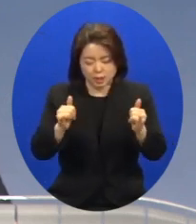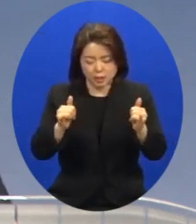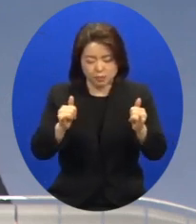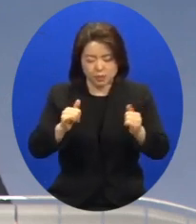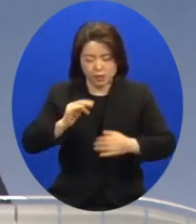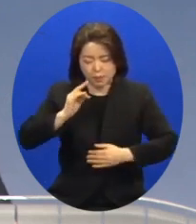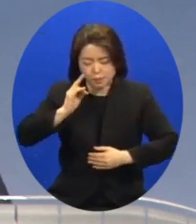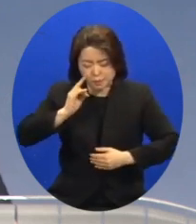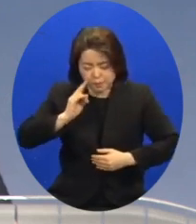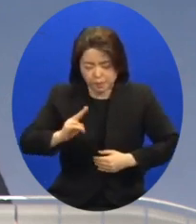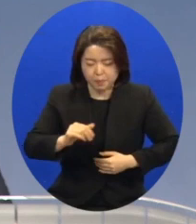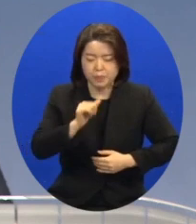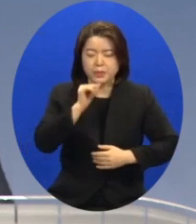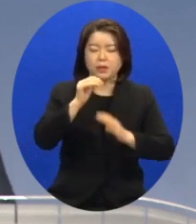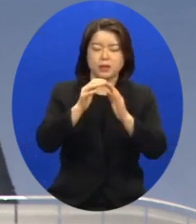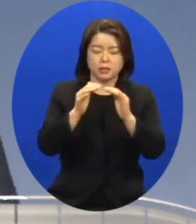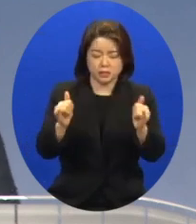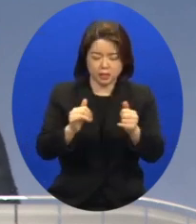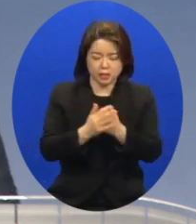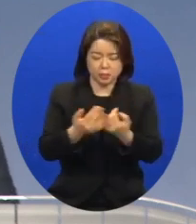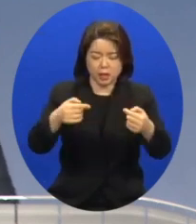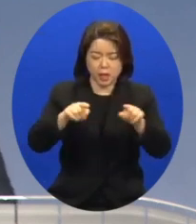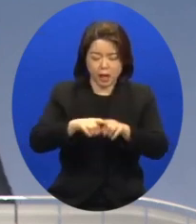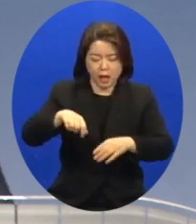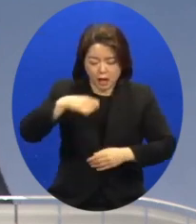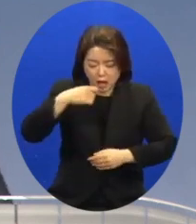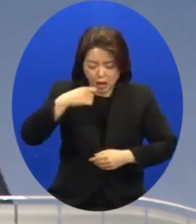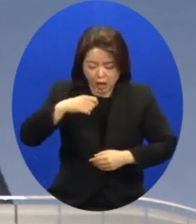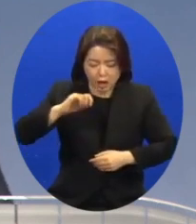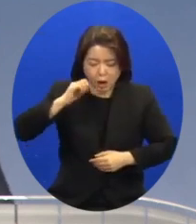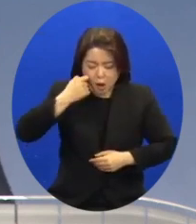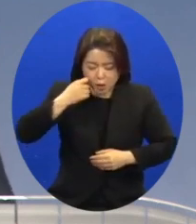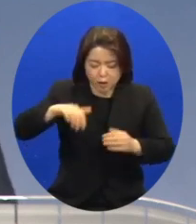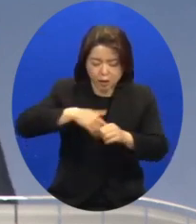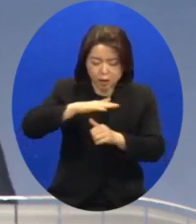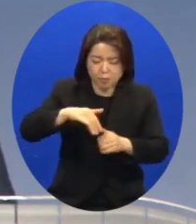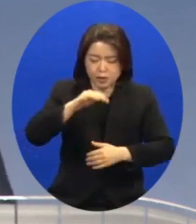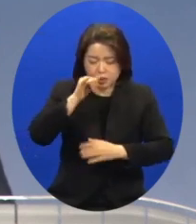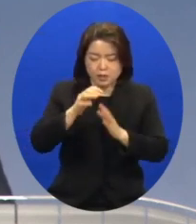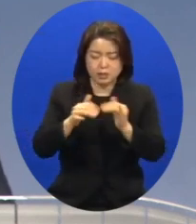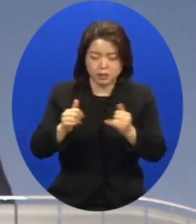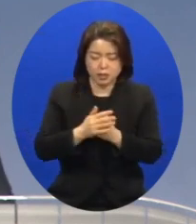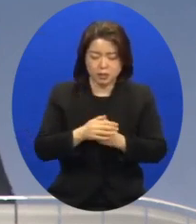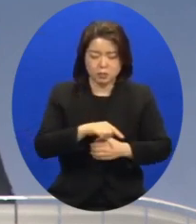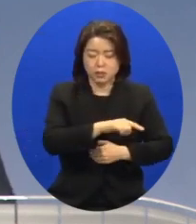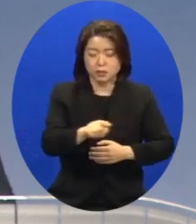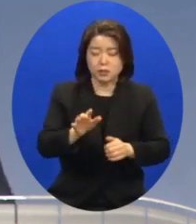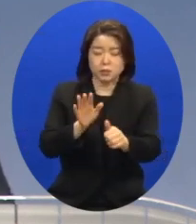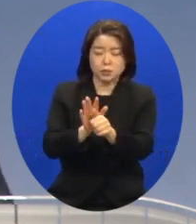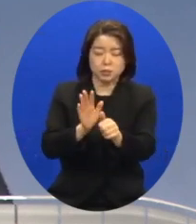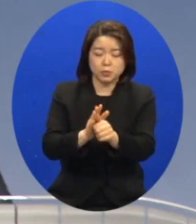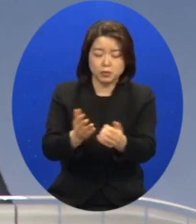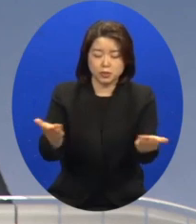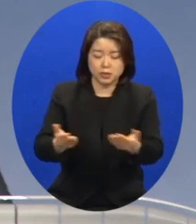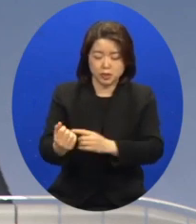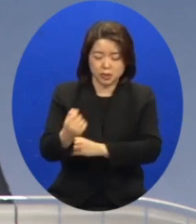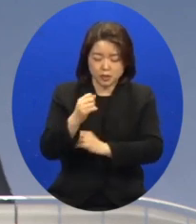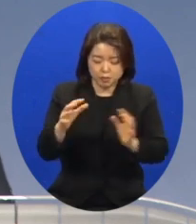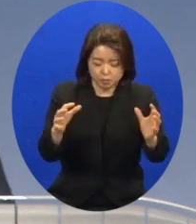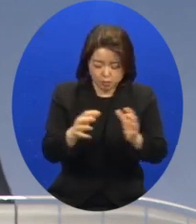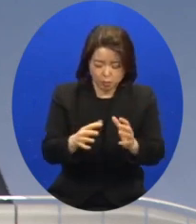극빈곤층 사람들, 한 끼 식사를 하기도 어려운 형편에 있는 이들, 그들을 돕는 일에 힘을 모으게 해